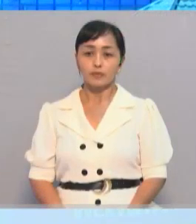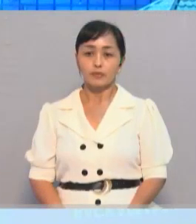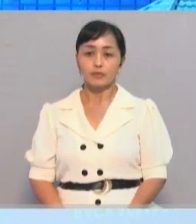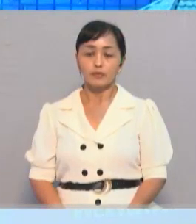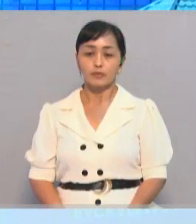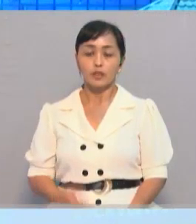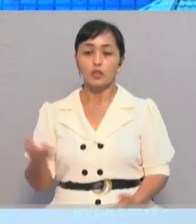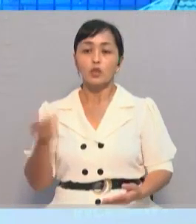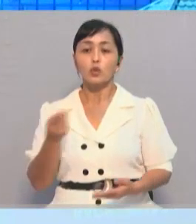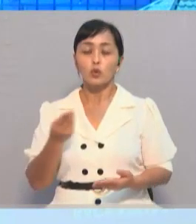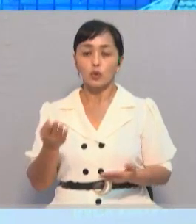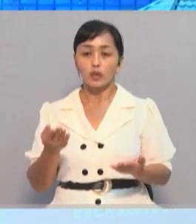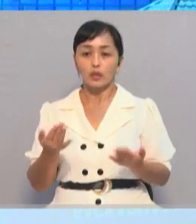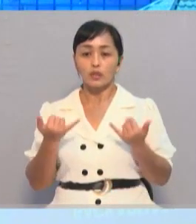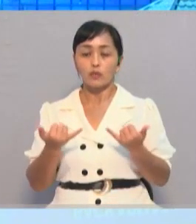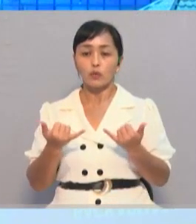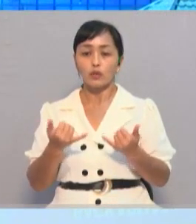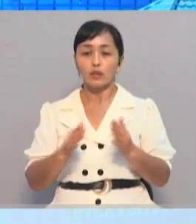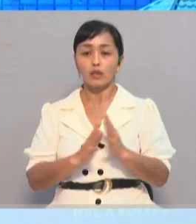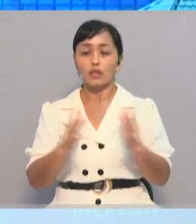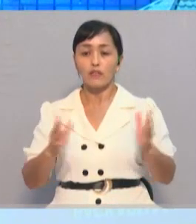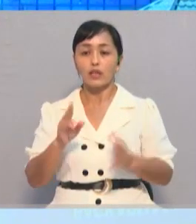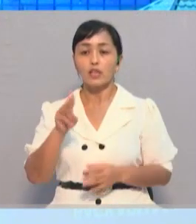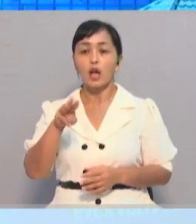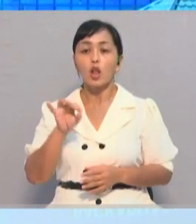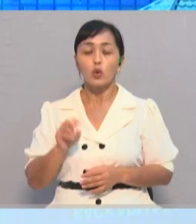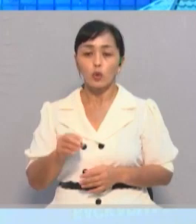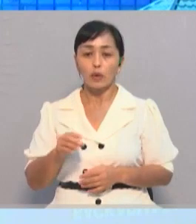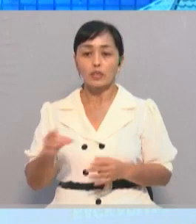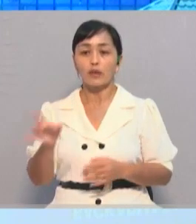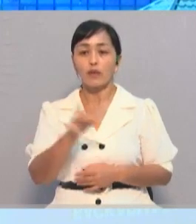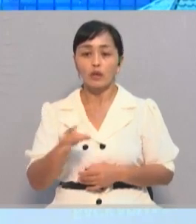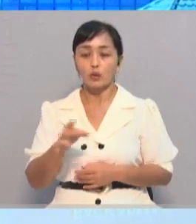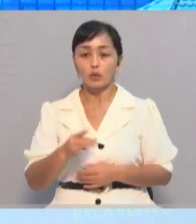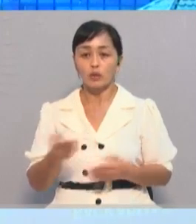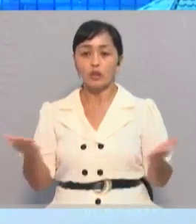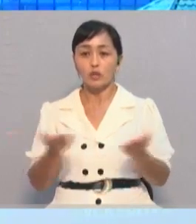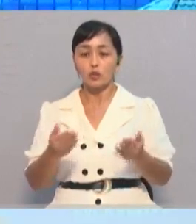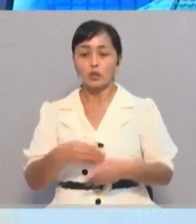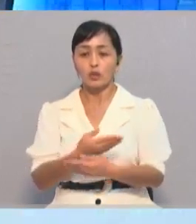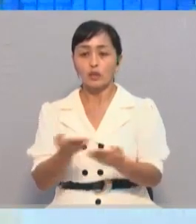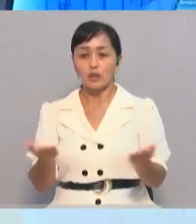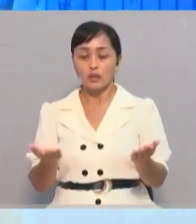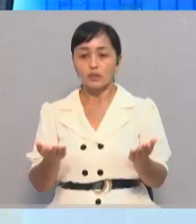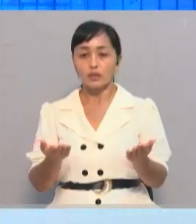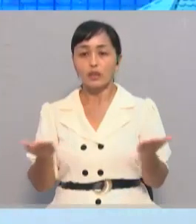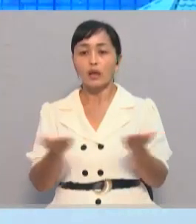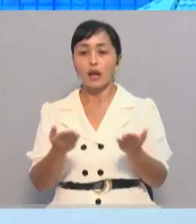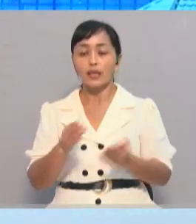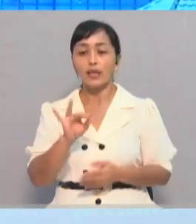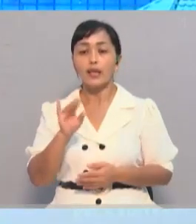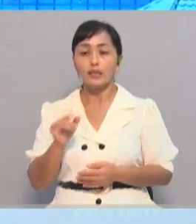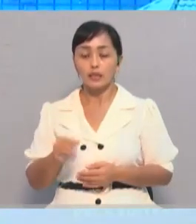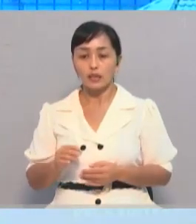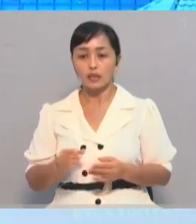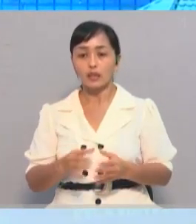Что нужно сделать для развития Тюлькобасского района? Каким отраслям, направлениям стоит отдать предпочтение? Какие индикаторы не реализуются